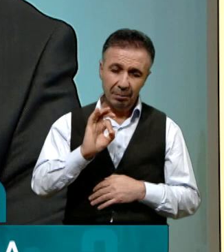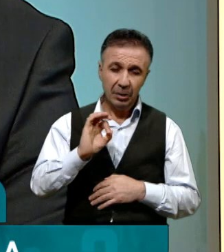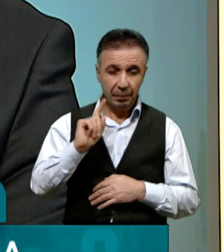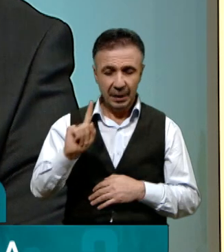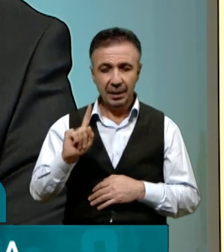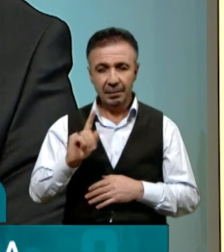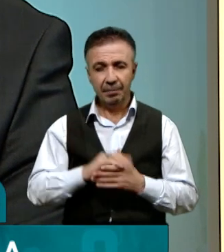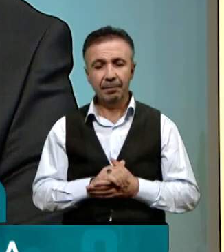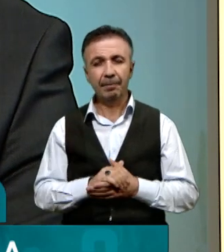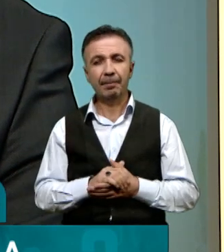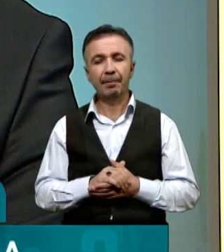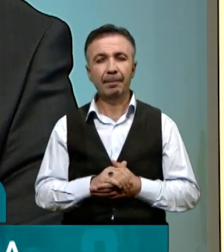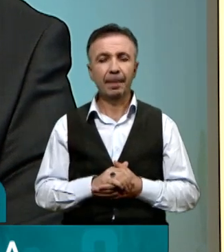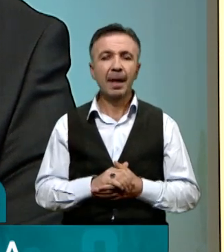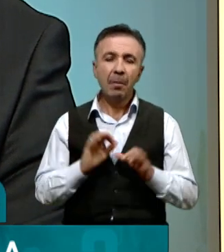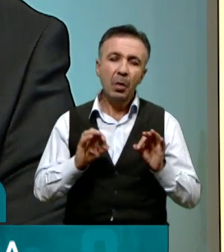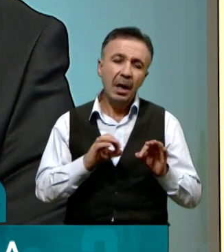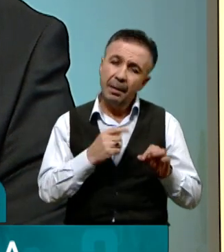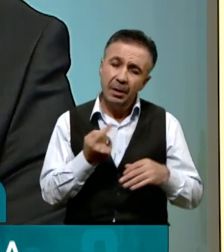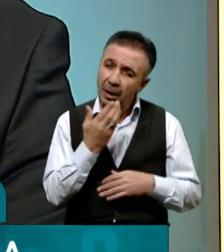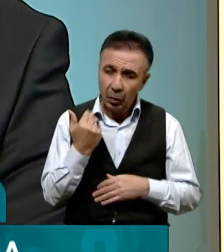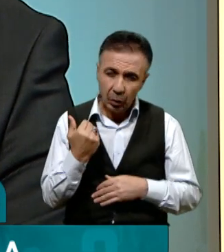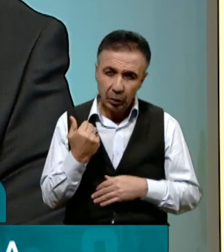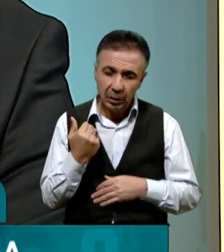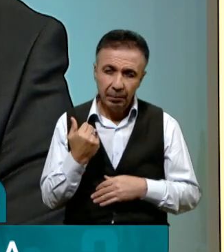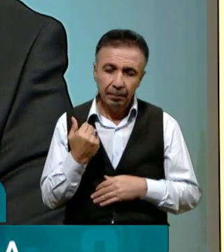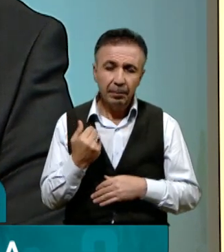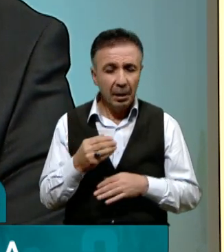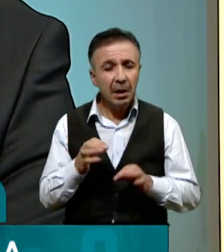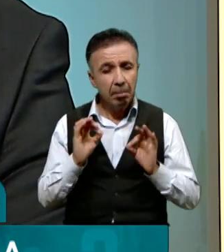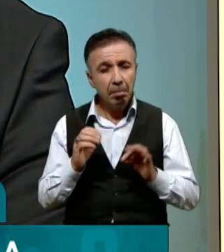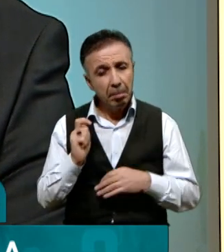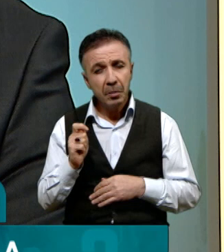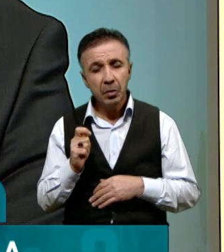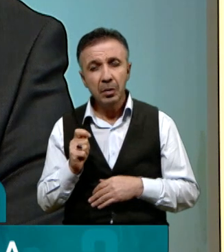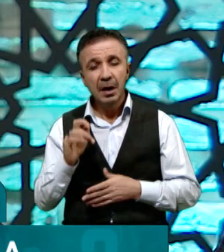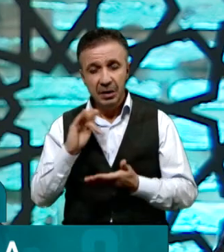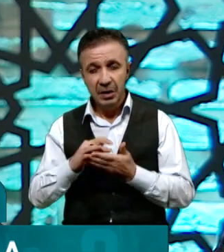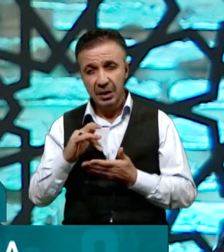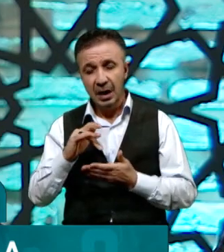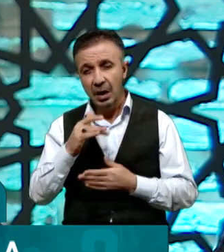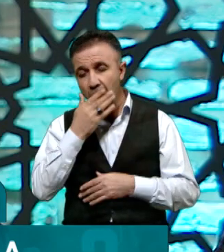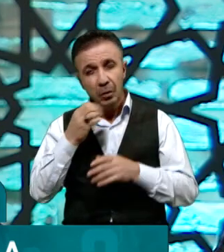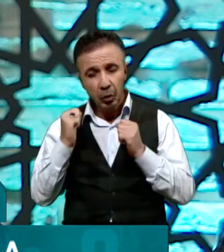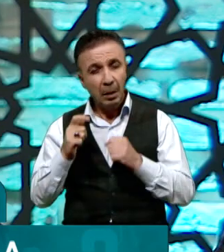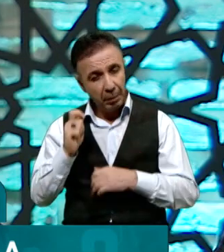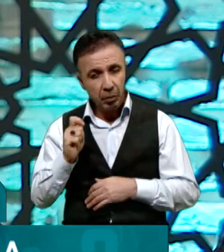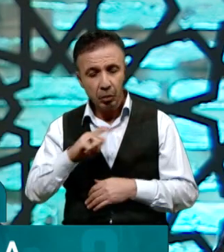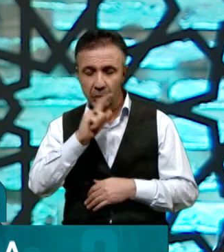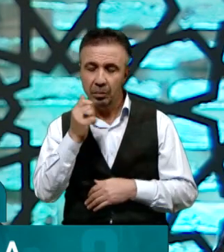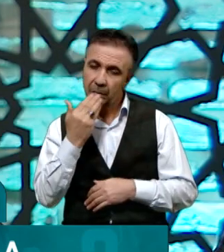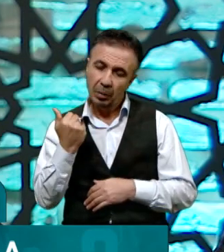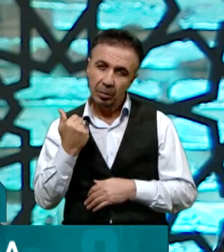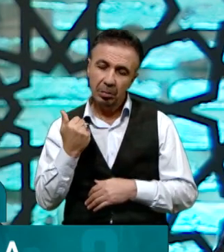geldiyse yapar. Peki böyle bir durum söz konusu değilse illa da bir kefaret tutmak zorunluluğu var mı? Yoktur. Ama